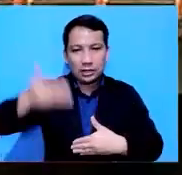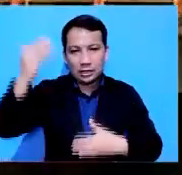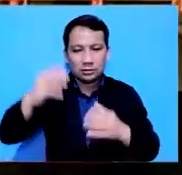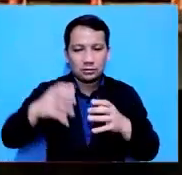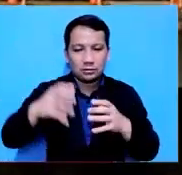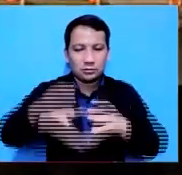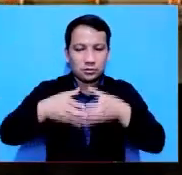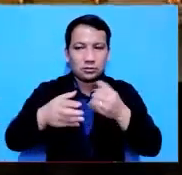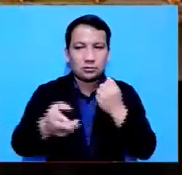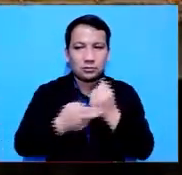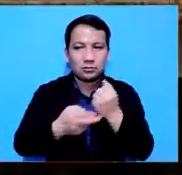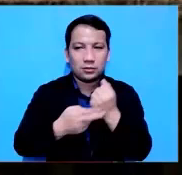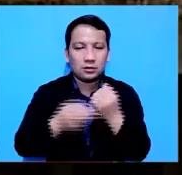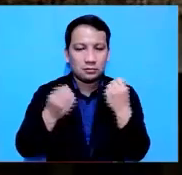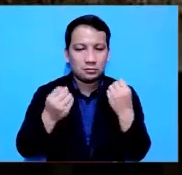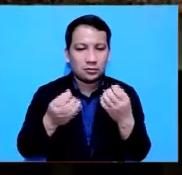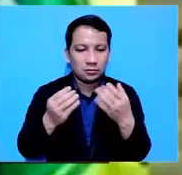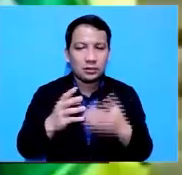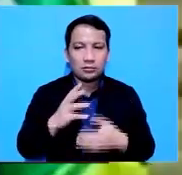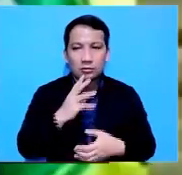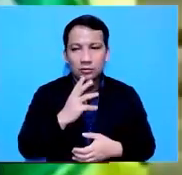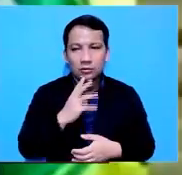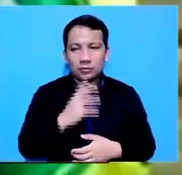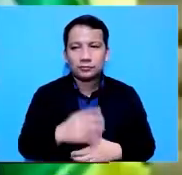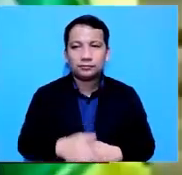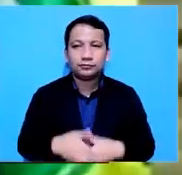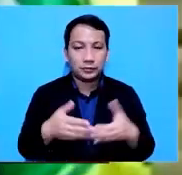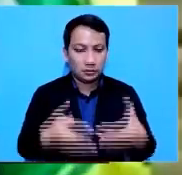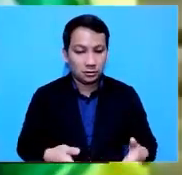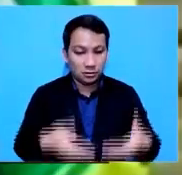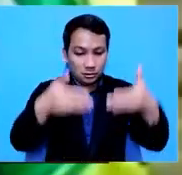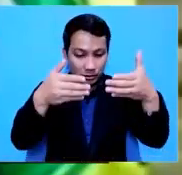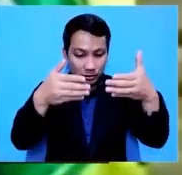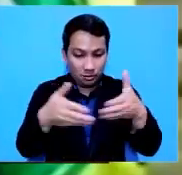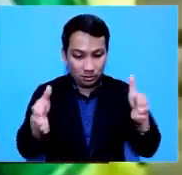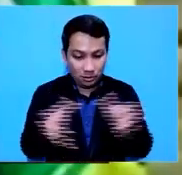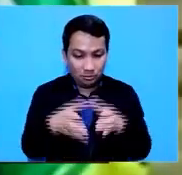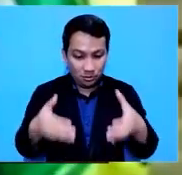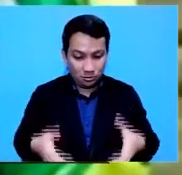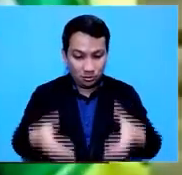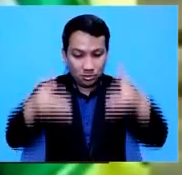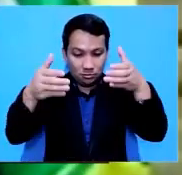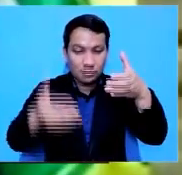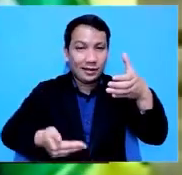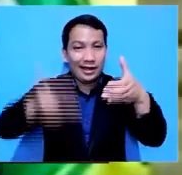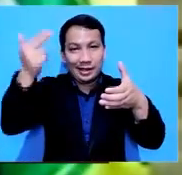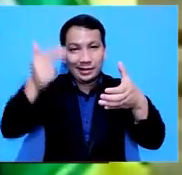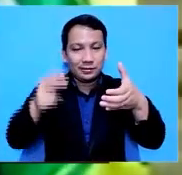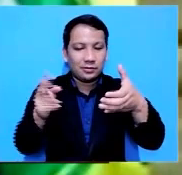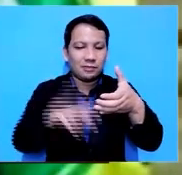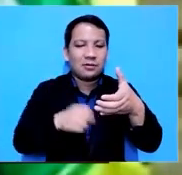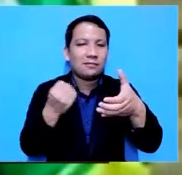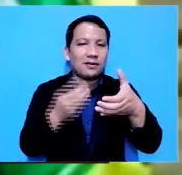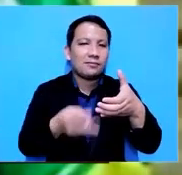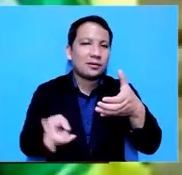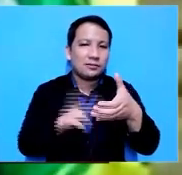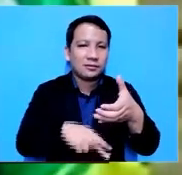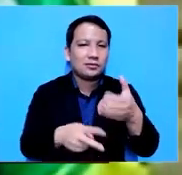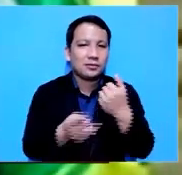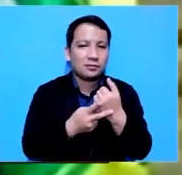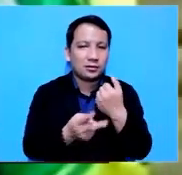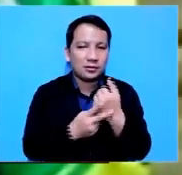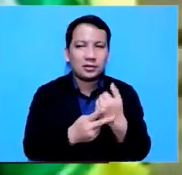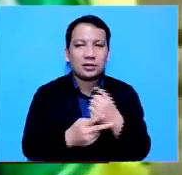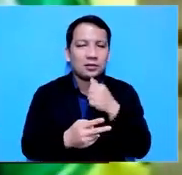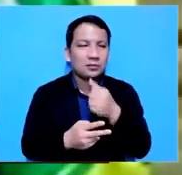makapag-imbak ng mas maraming tubig. Para sa mga susunod na panahon po ay hindi na tayo mamamagama kung may